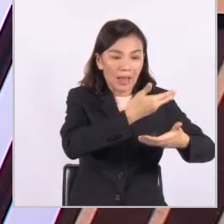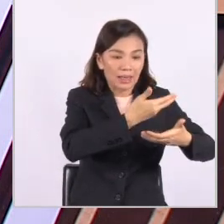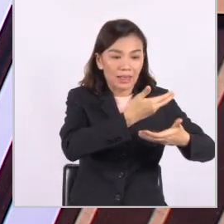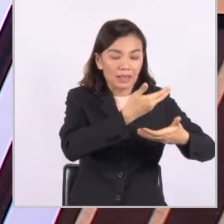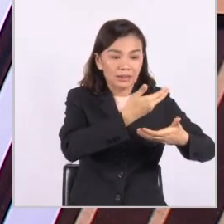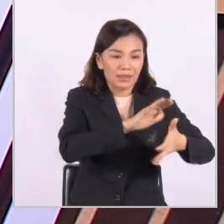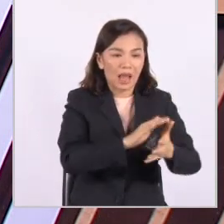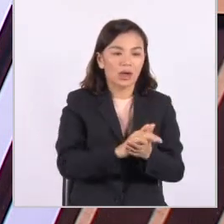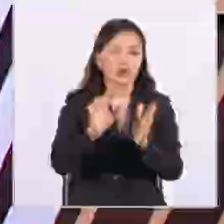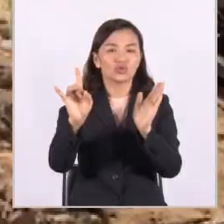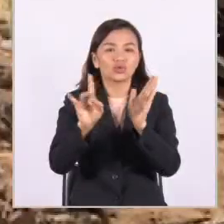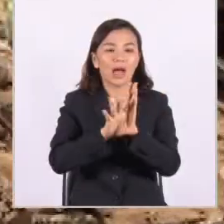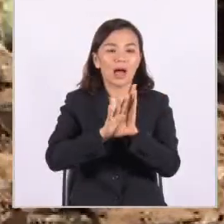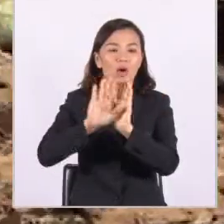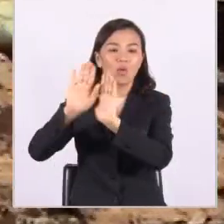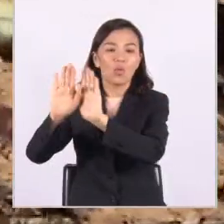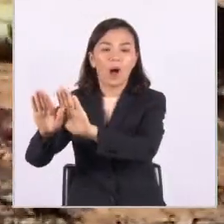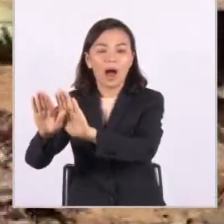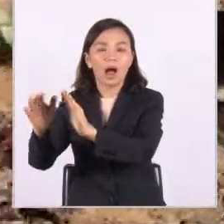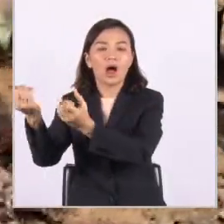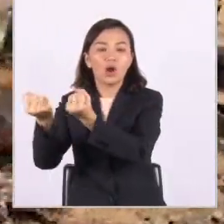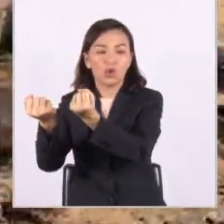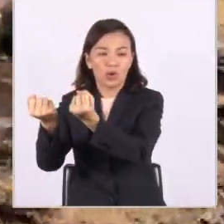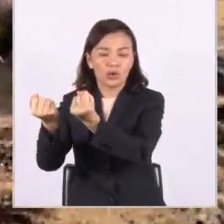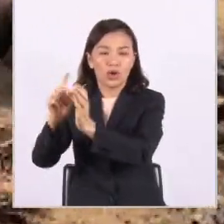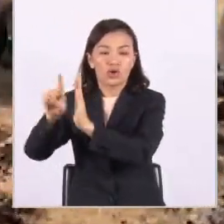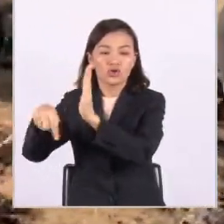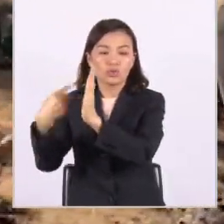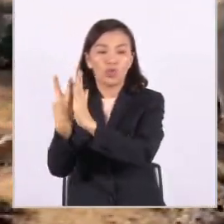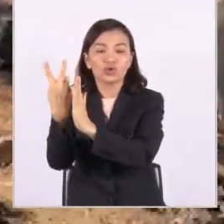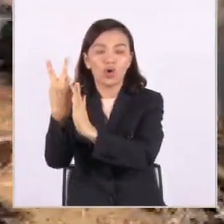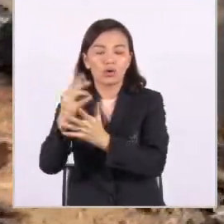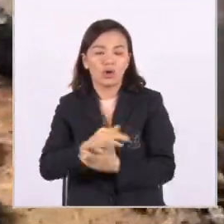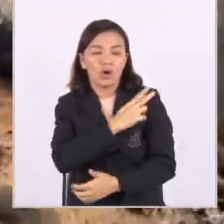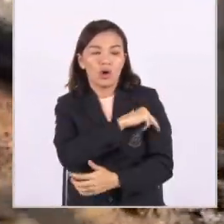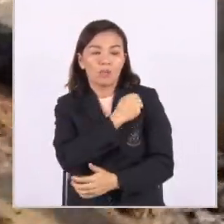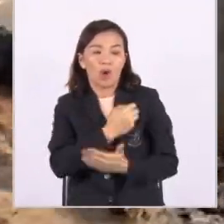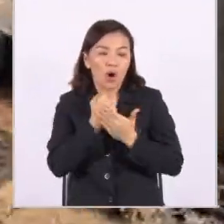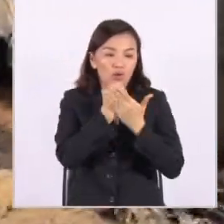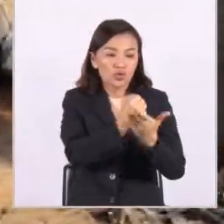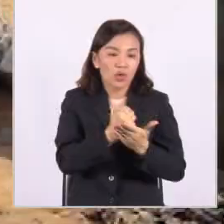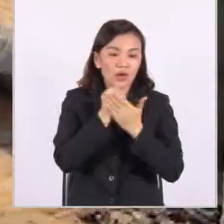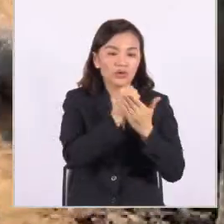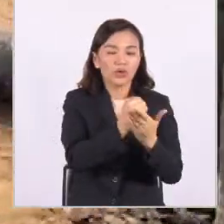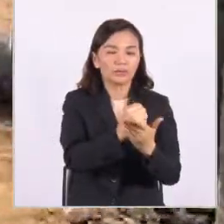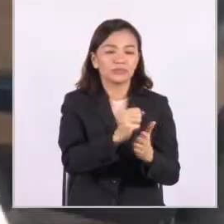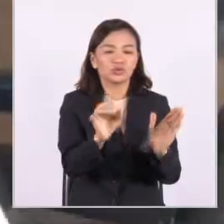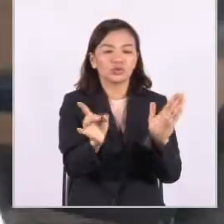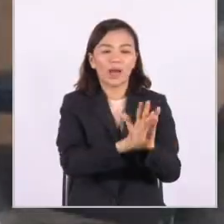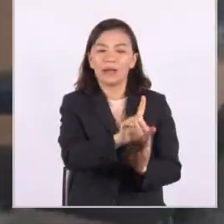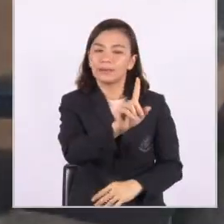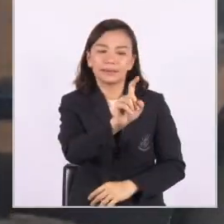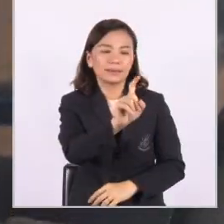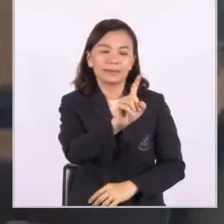น้องเนี่ยถูกลืมไว้ในรถ2ชั่วโมงแพทย์เนี่ยพยายามจะยื้อชีวิตแต่ก็ยื้อชีวิตไว้ไม่ไหวว่าอย่างนั้น